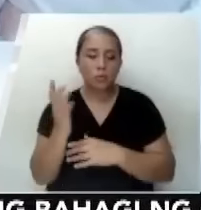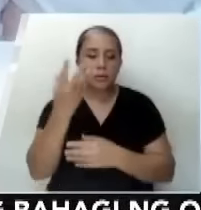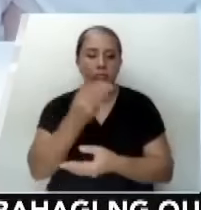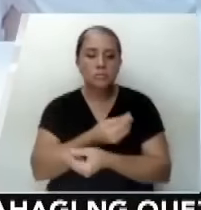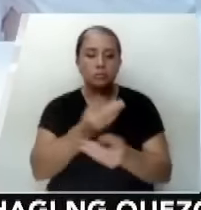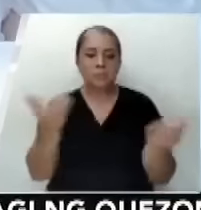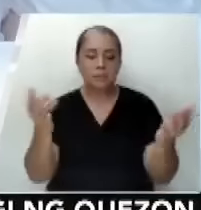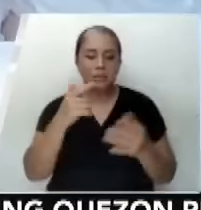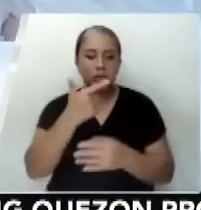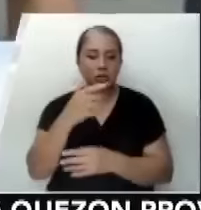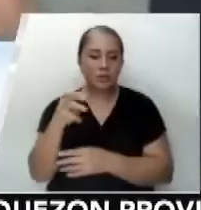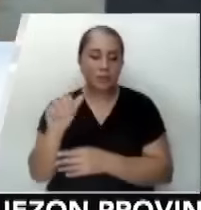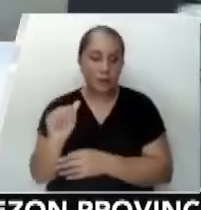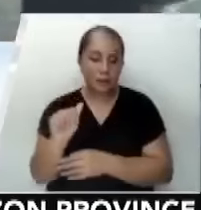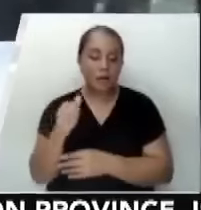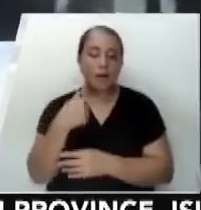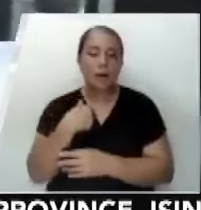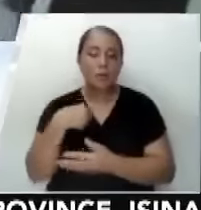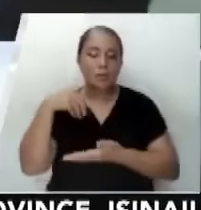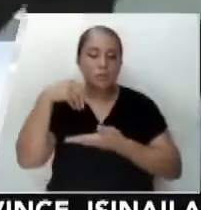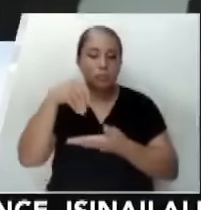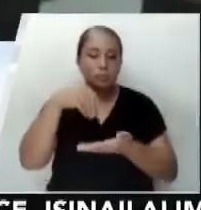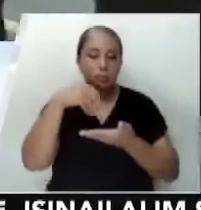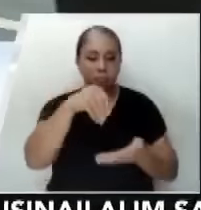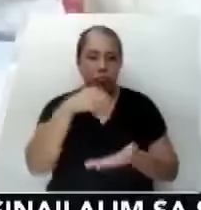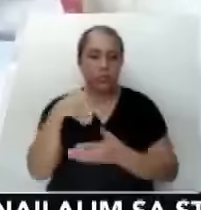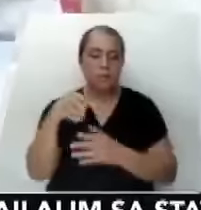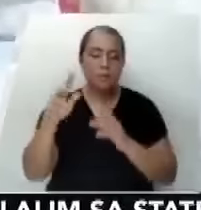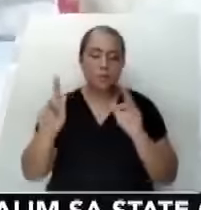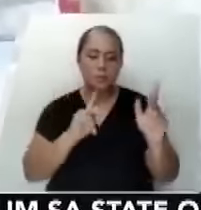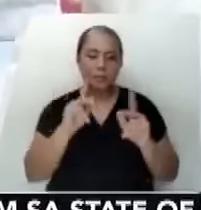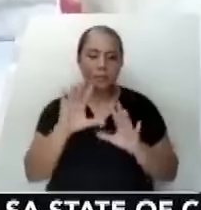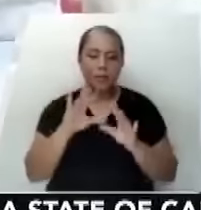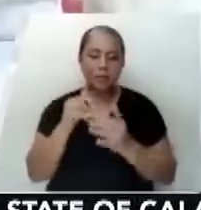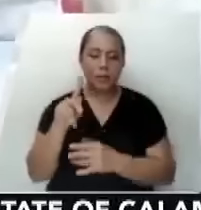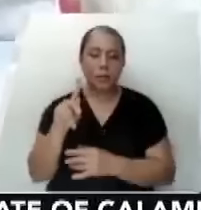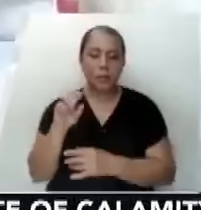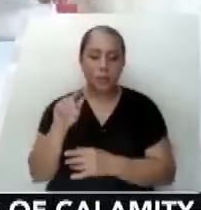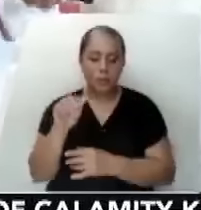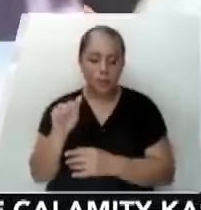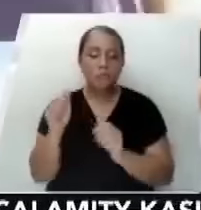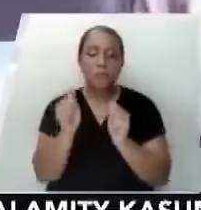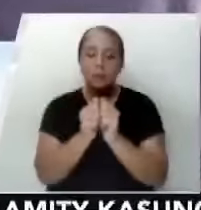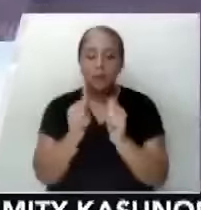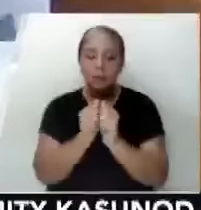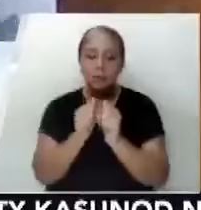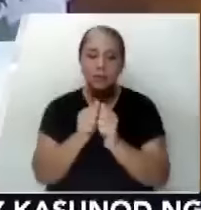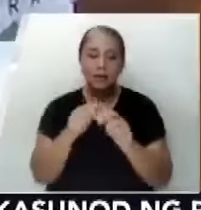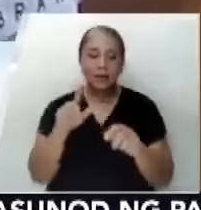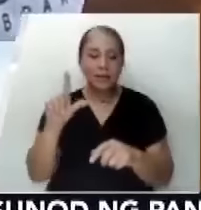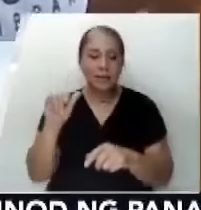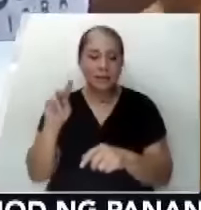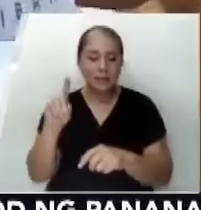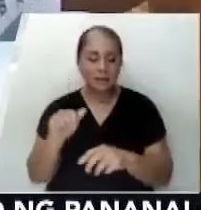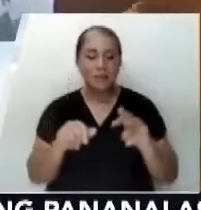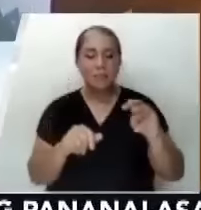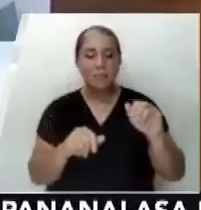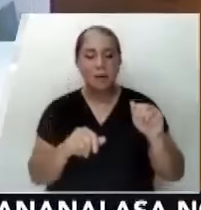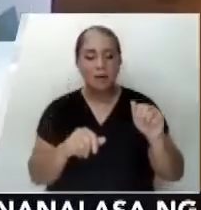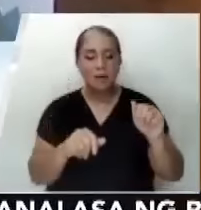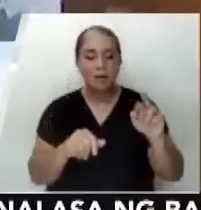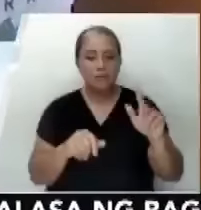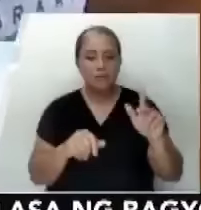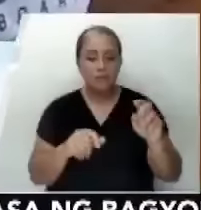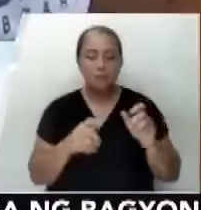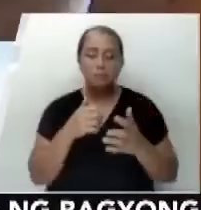Kapuso Foundation ng food packs sa mga residente sa Barangay Cota. Kabilang na riyan sina Aling Linda at Marvina. Malaking tulong na raw ito para sa